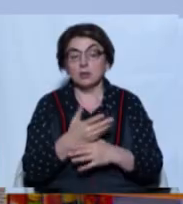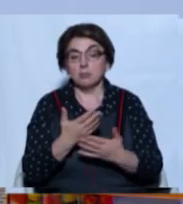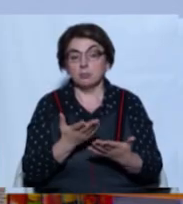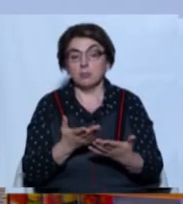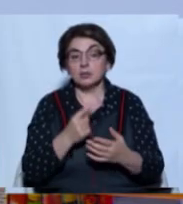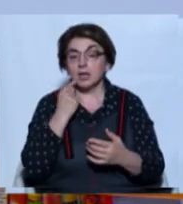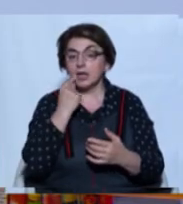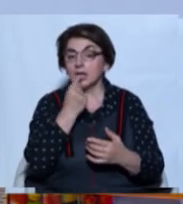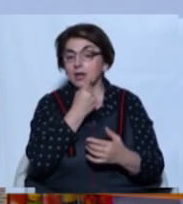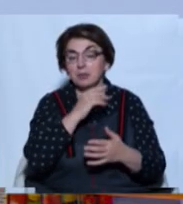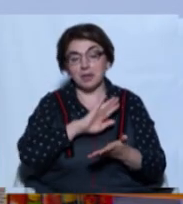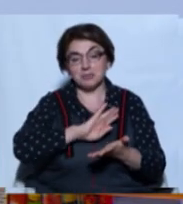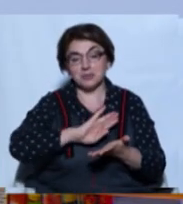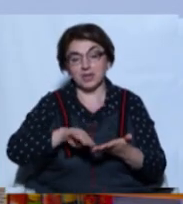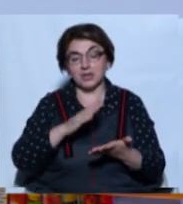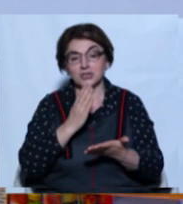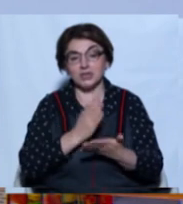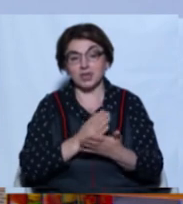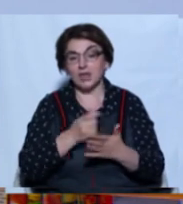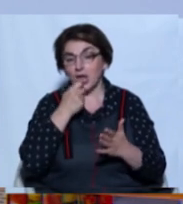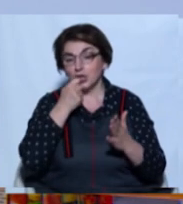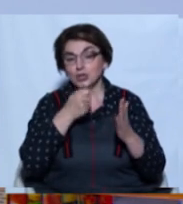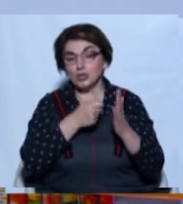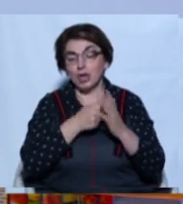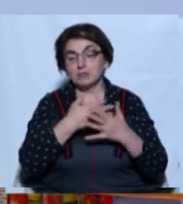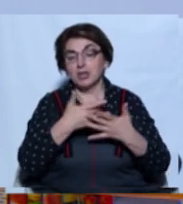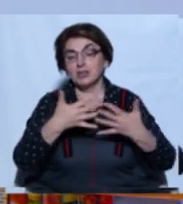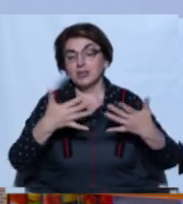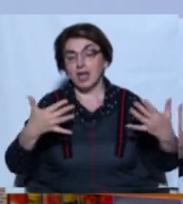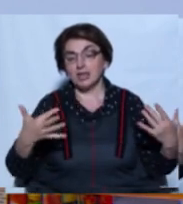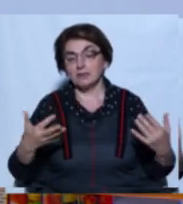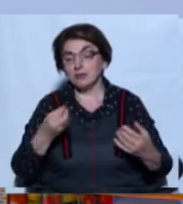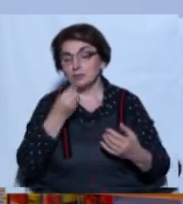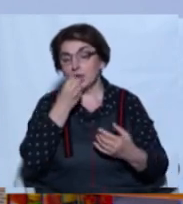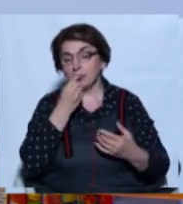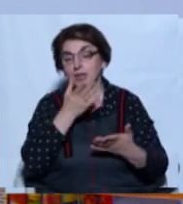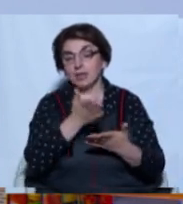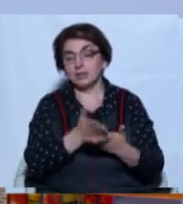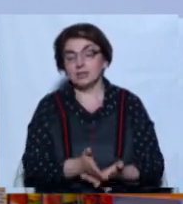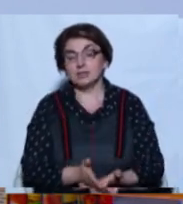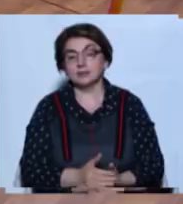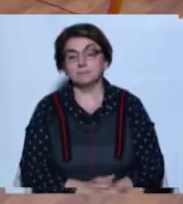ფაქტურად უკბილოა და იკვებება ნაირგვარი, ანუ ნაირმჭამელია.